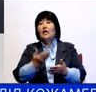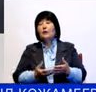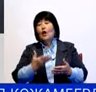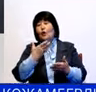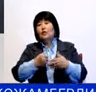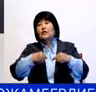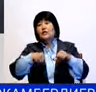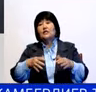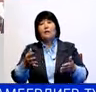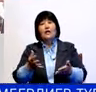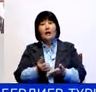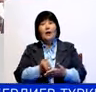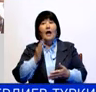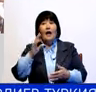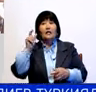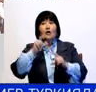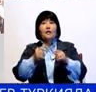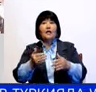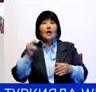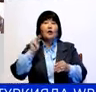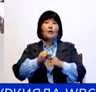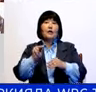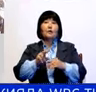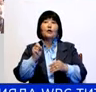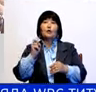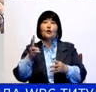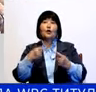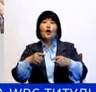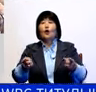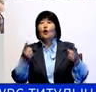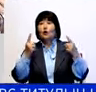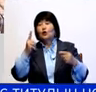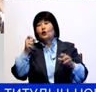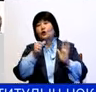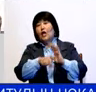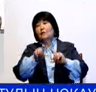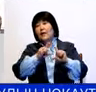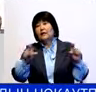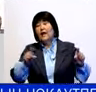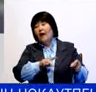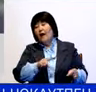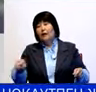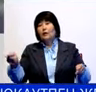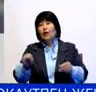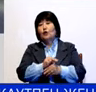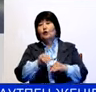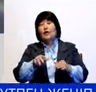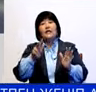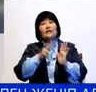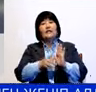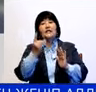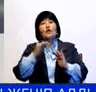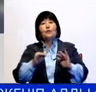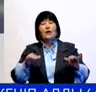шешімін таппақ. Атап айтқанда, мектепке дейінгі білім беретін 12 ұйымға күрделі 160 нысанға ағымдағы жөндеу жүргізіледі. 80